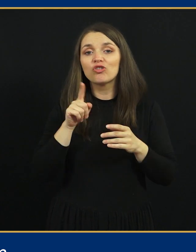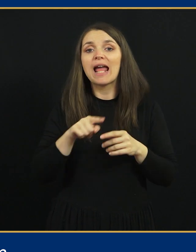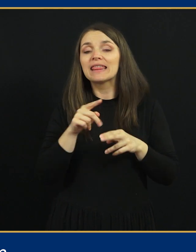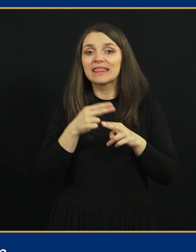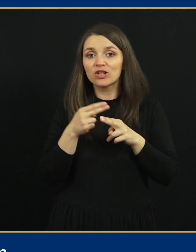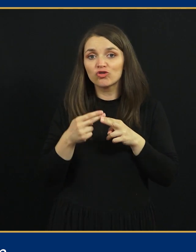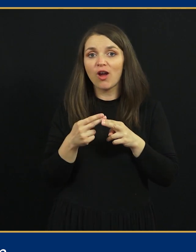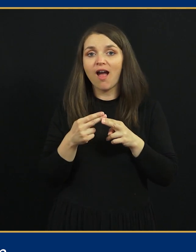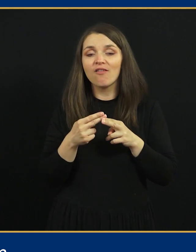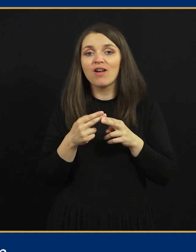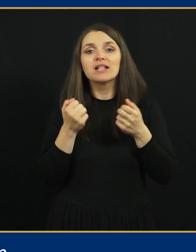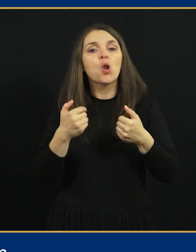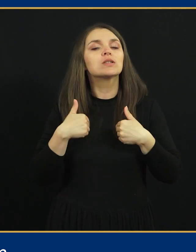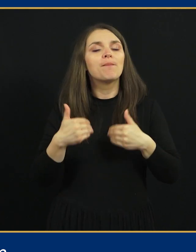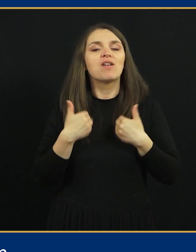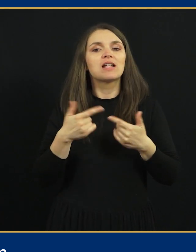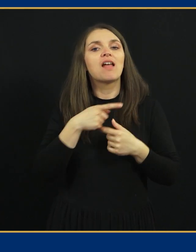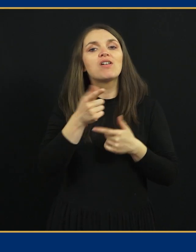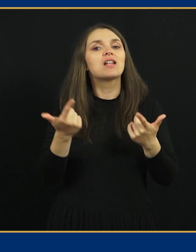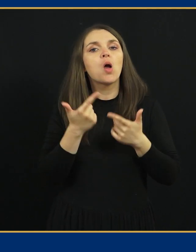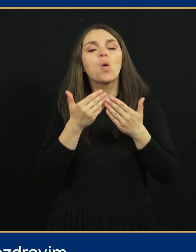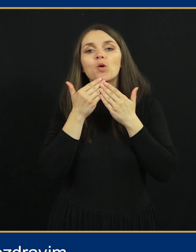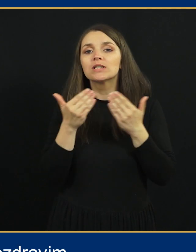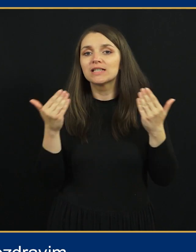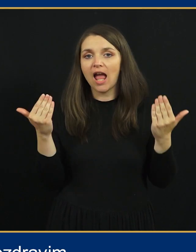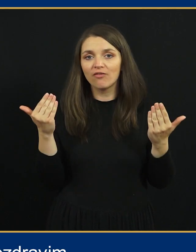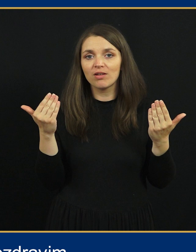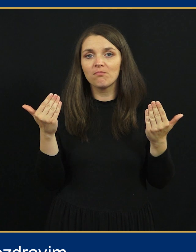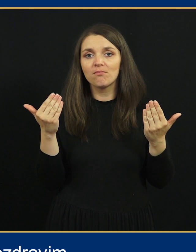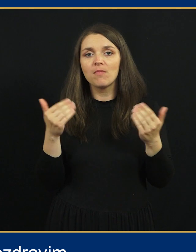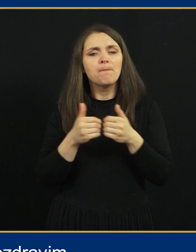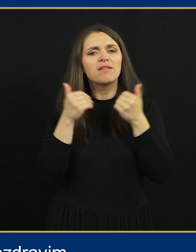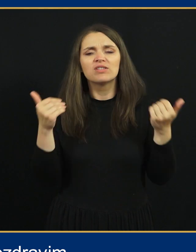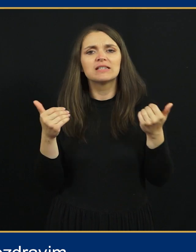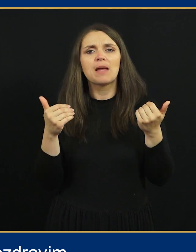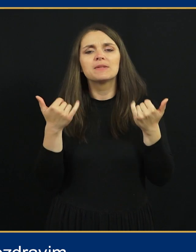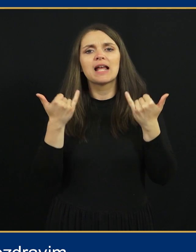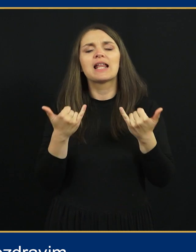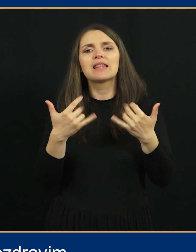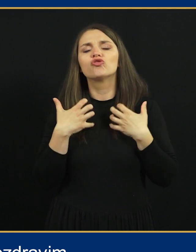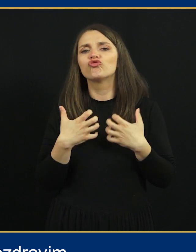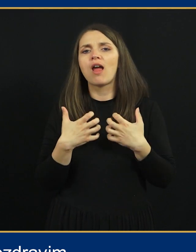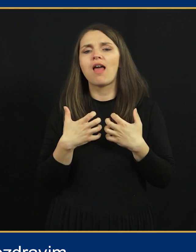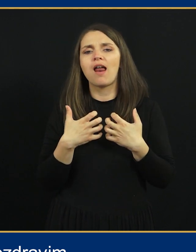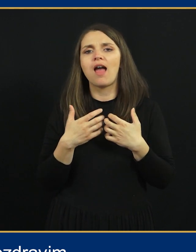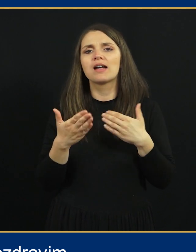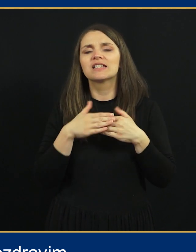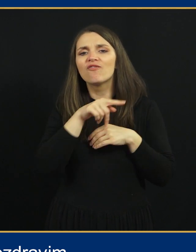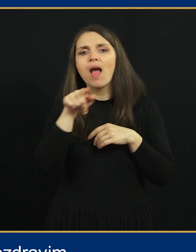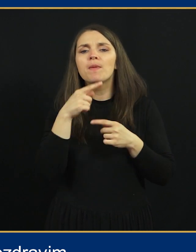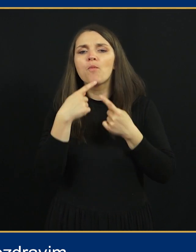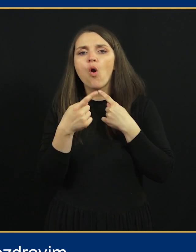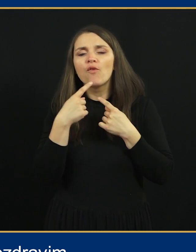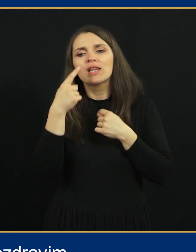vodenjem te hiše in države. Zelo sem vesela, da vas lahko pozdravim. Predvsem bi se